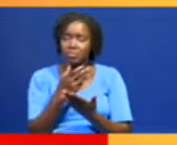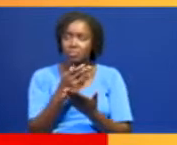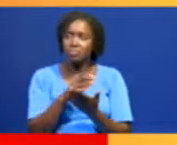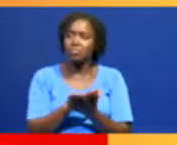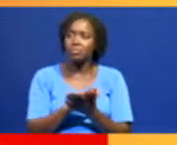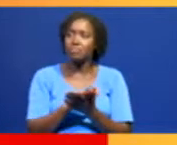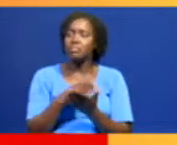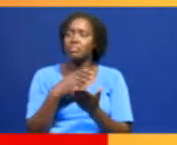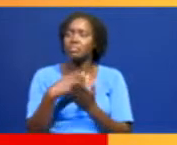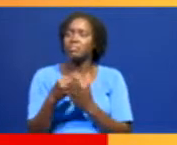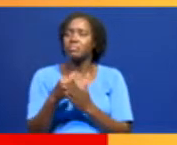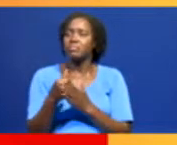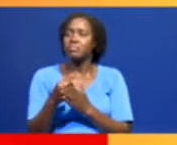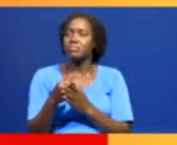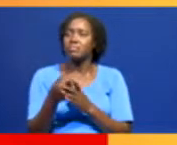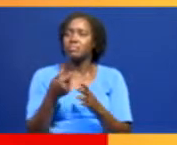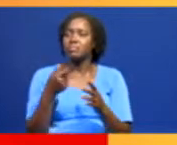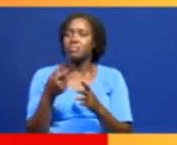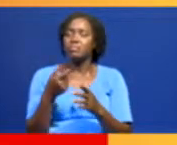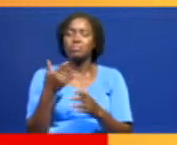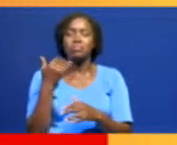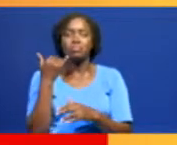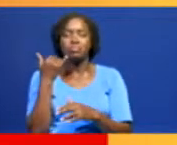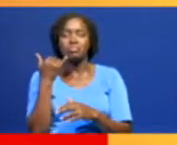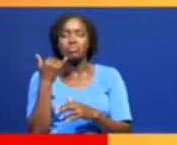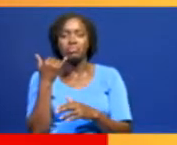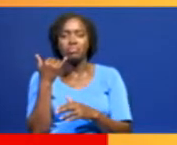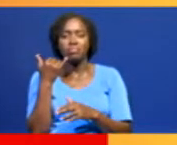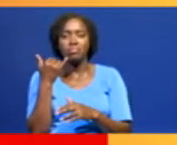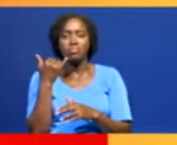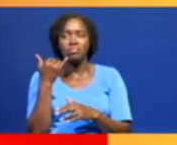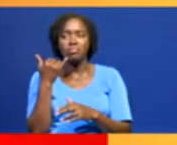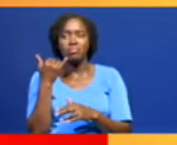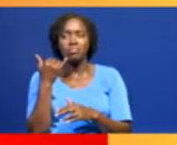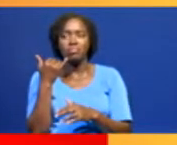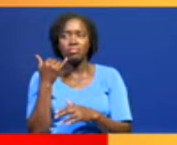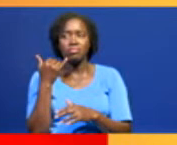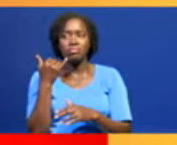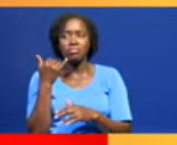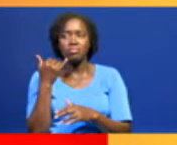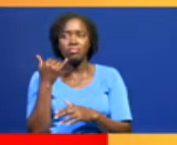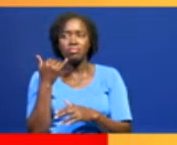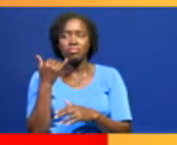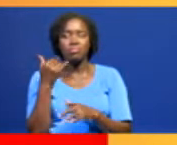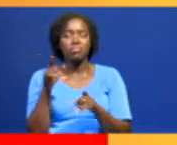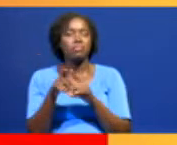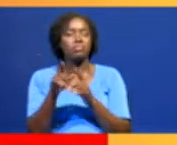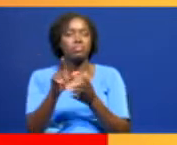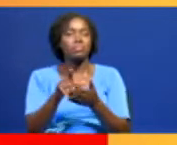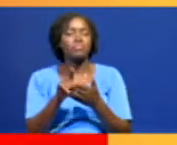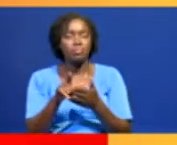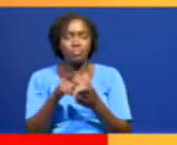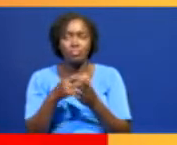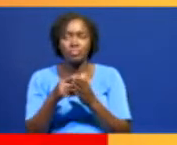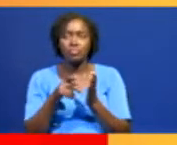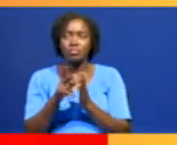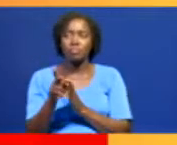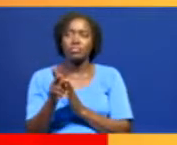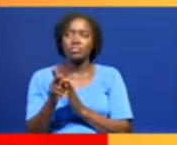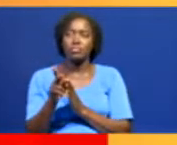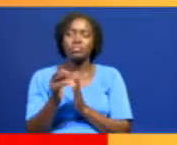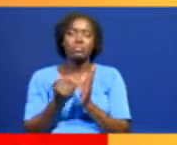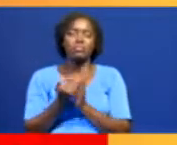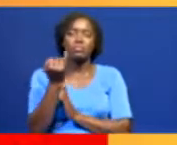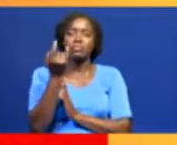unachukua pesa kutoka kwa simu kama riba, kama deni, alafu baadaye utalipa pajwa riba